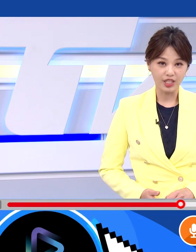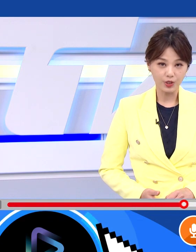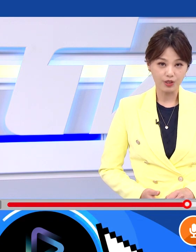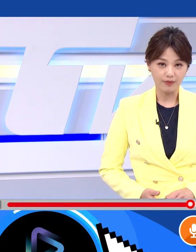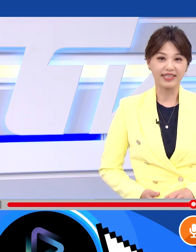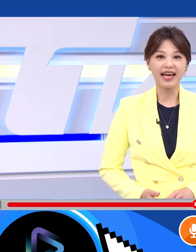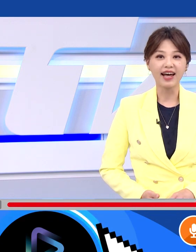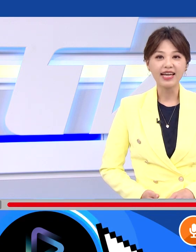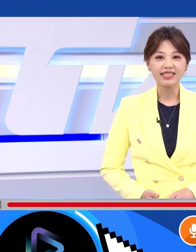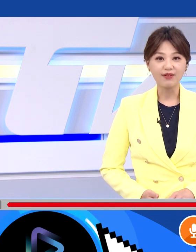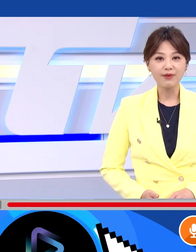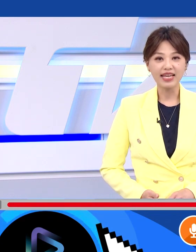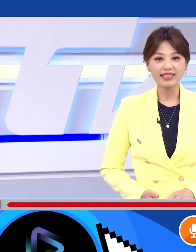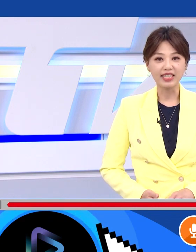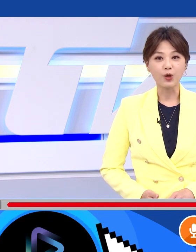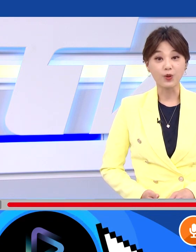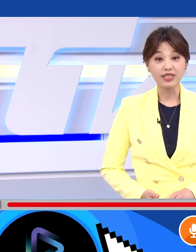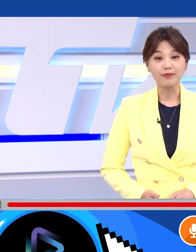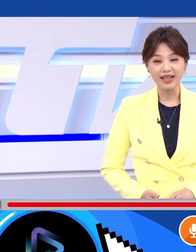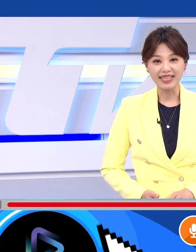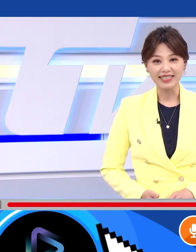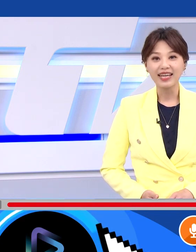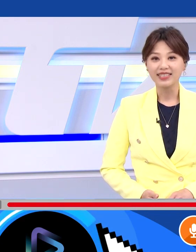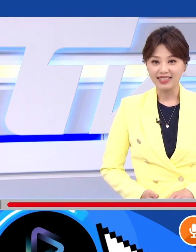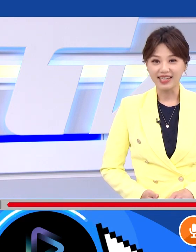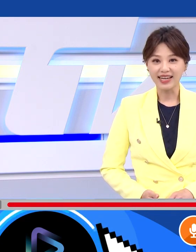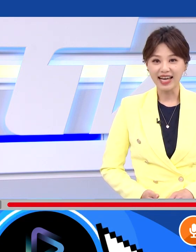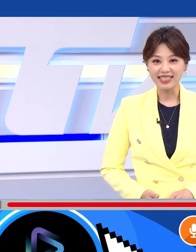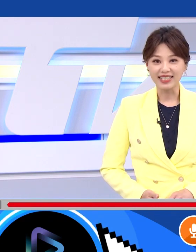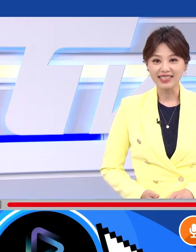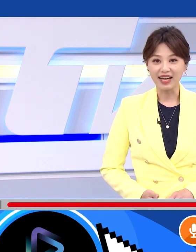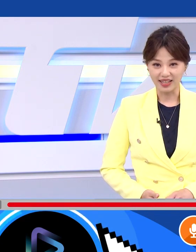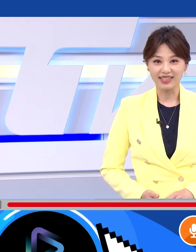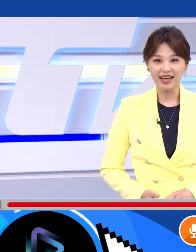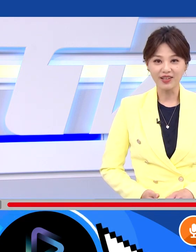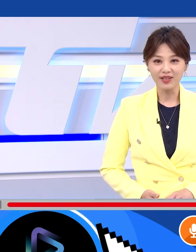新闻的 YouTube 频道 TVBS 国际 Plus， 记得要开启小铃铛哦。